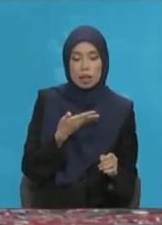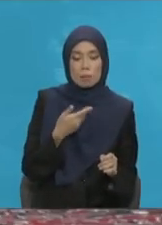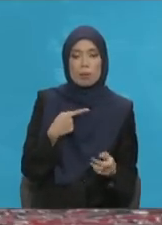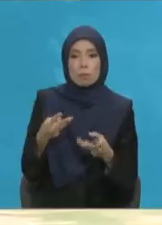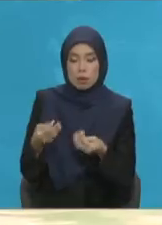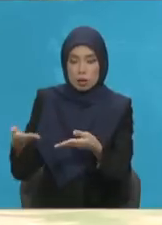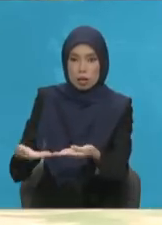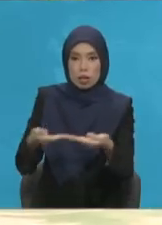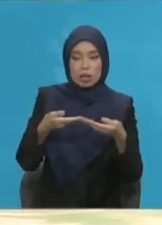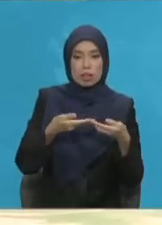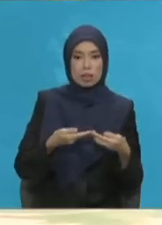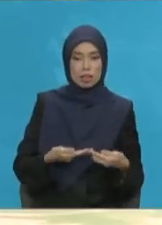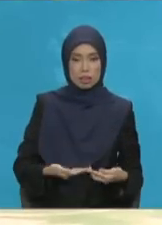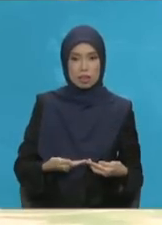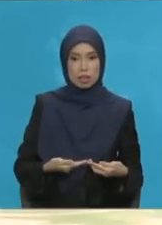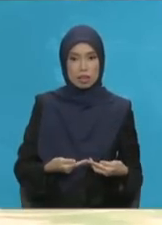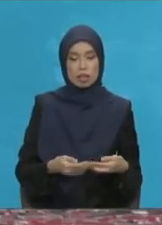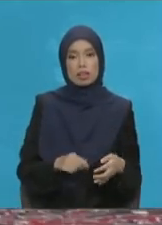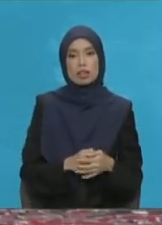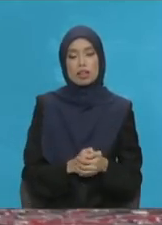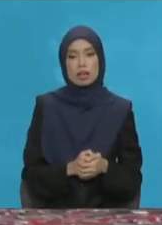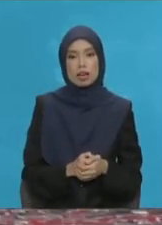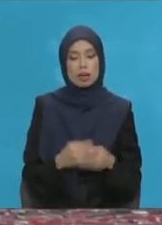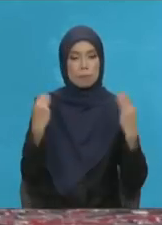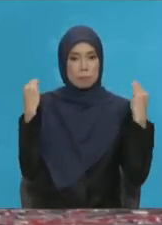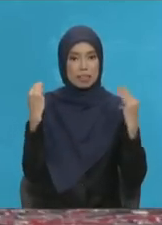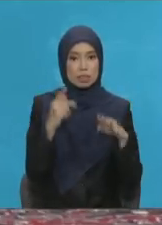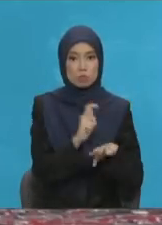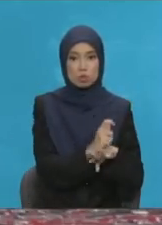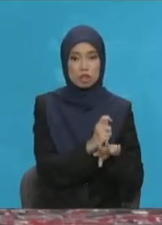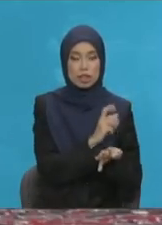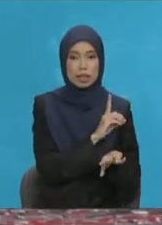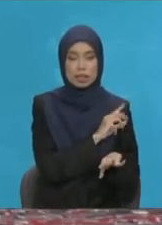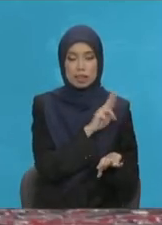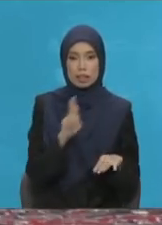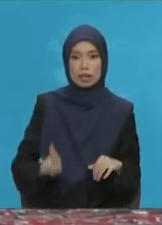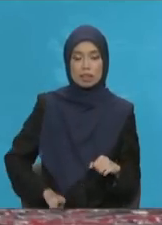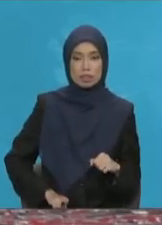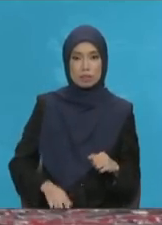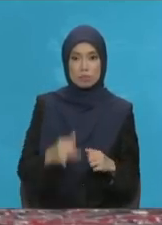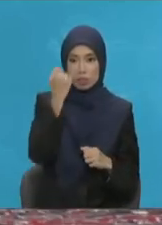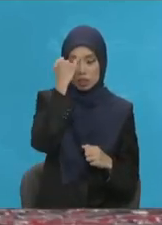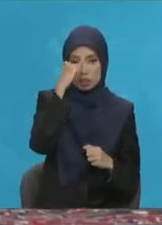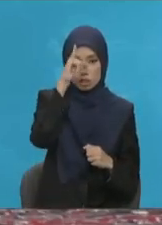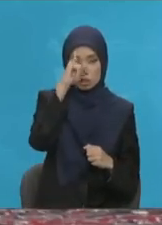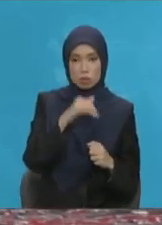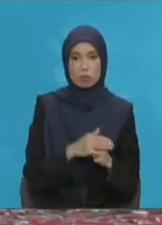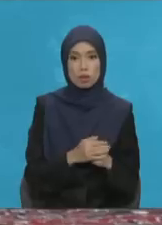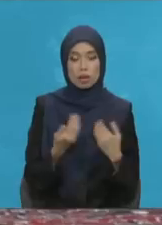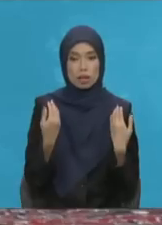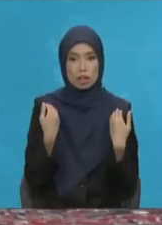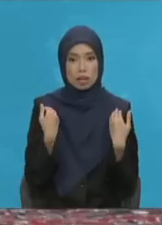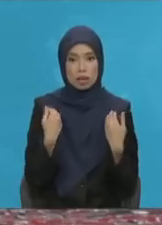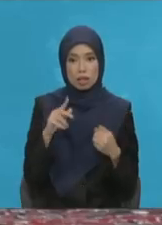pertunangan di Raja ini Insya Allah tanda diraja yaitu seorang anak-anak perempuan